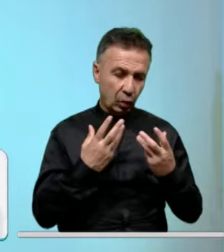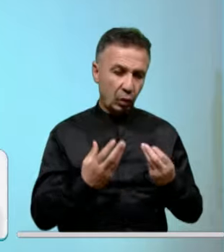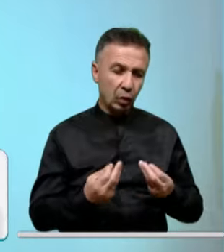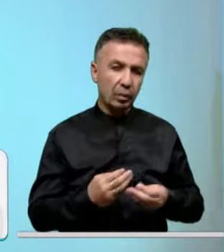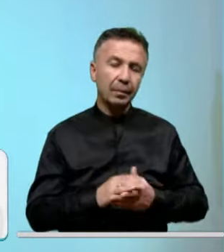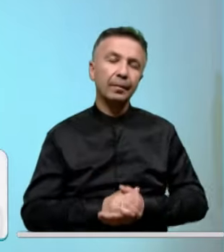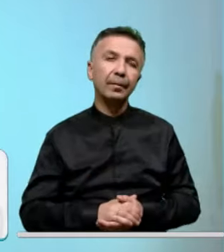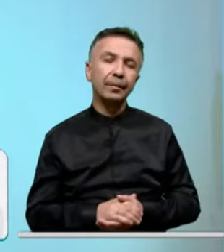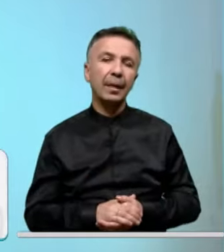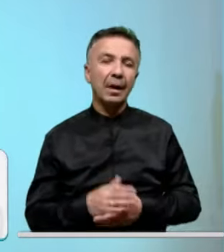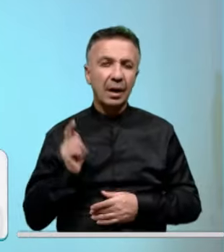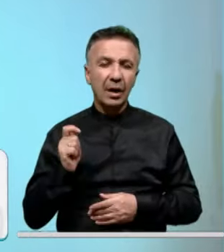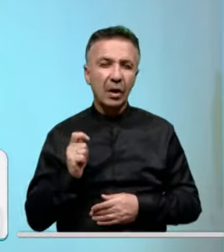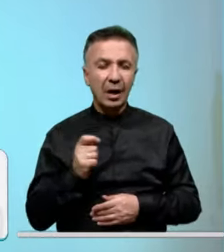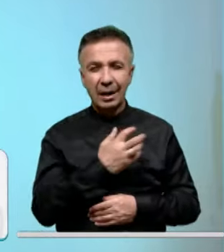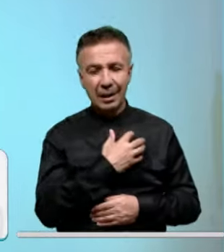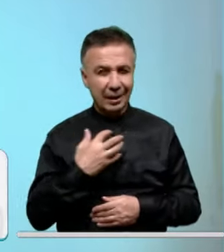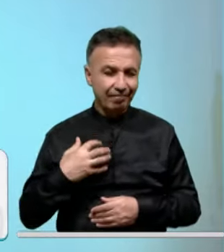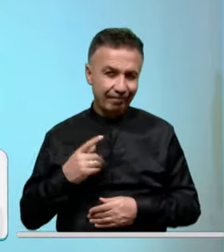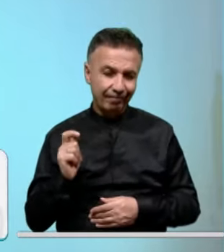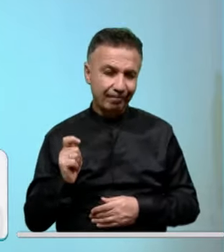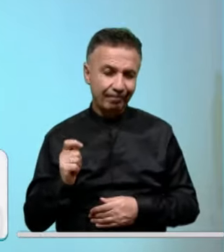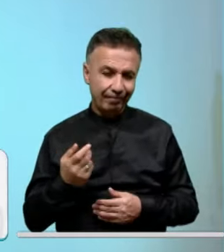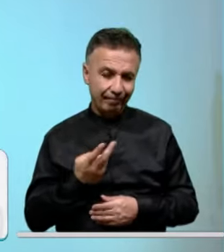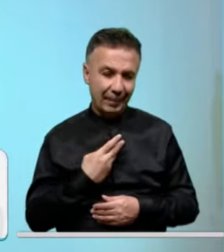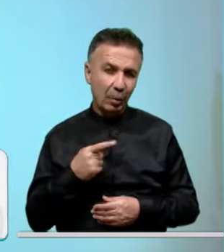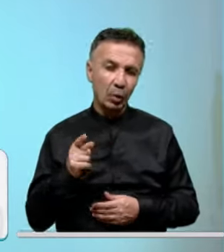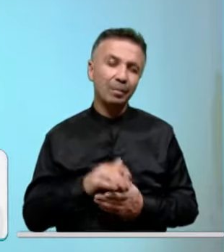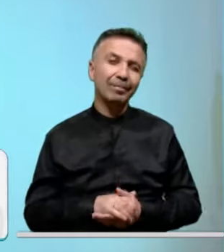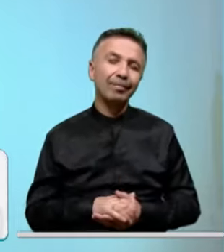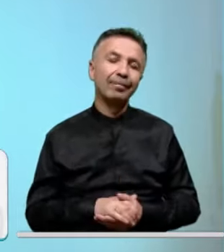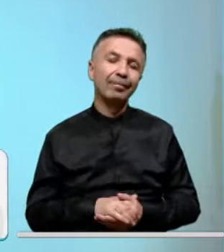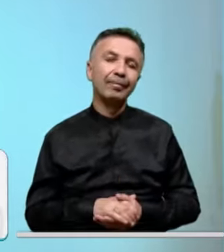rahmet eylesin kayınvalidem. Mekan cennet olsun. Cümle geçmişlerimizin.